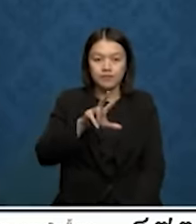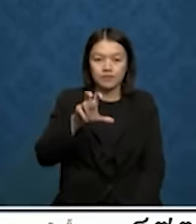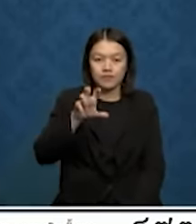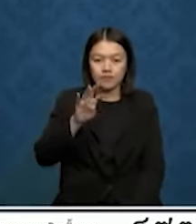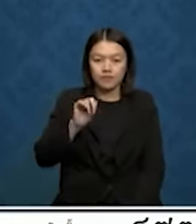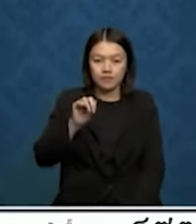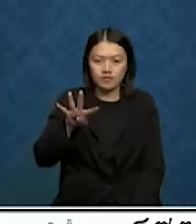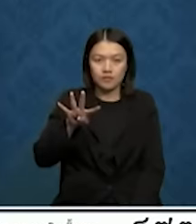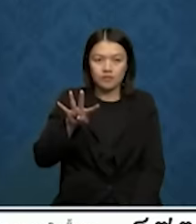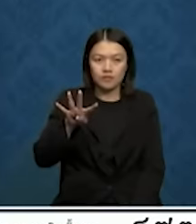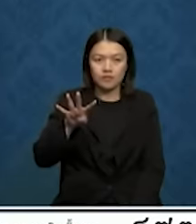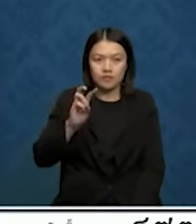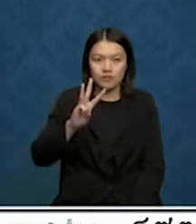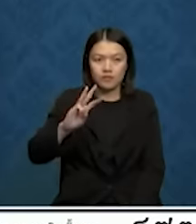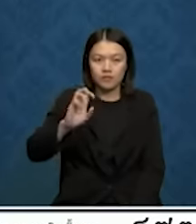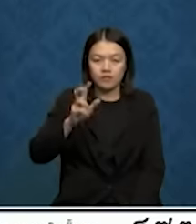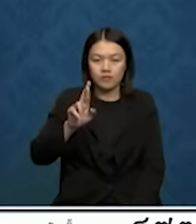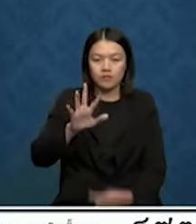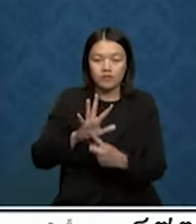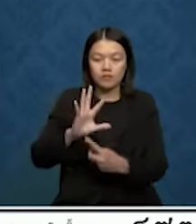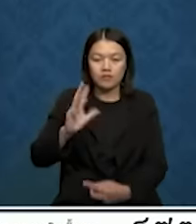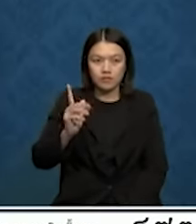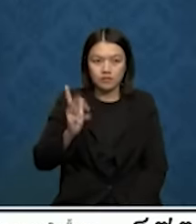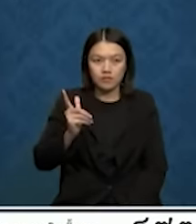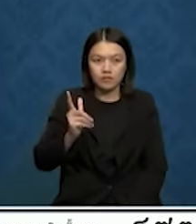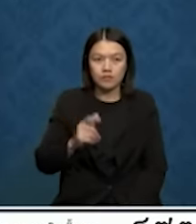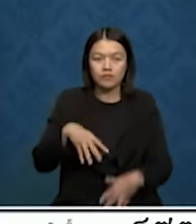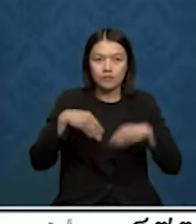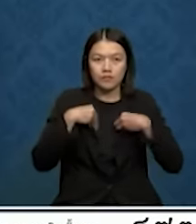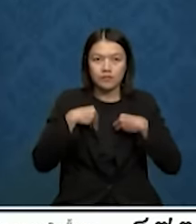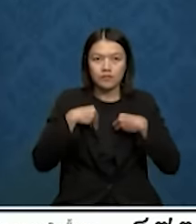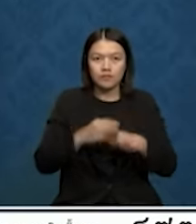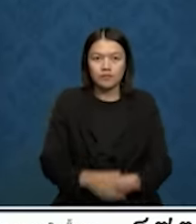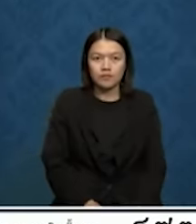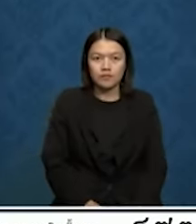344นายวิรัตพิมพนิษ ฐ์เห็นชอบครับ